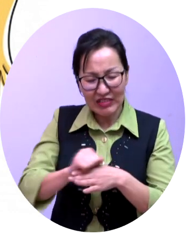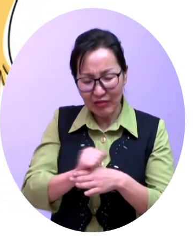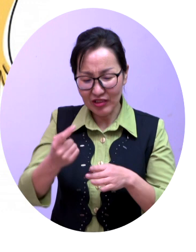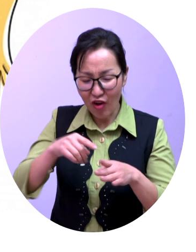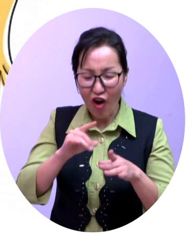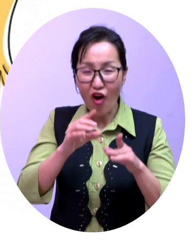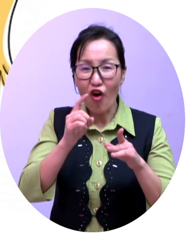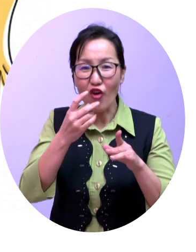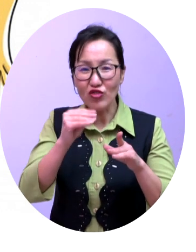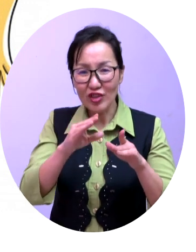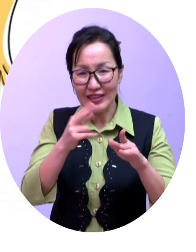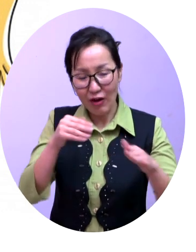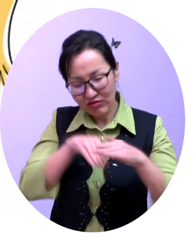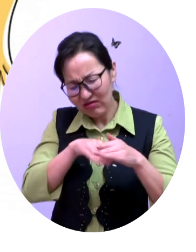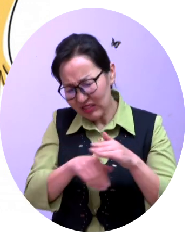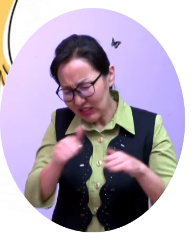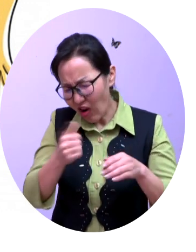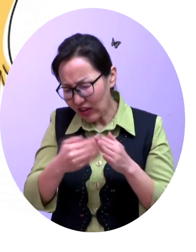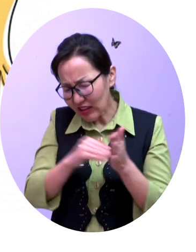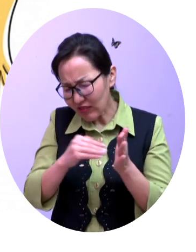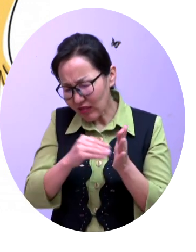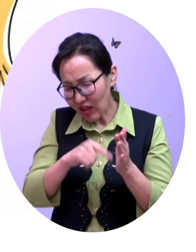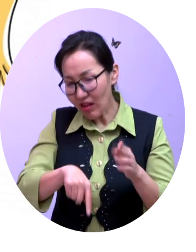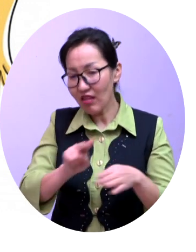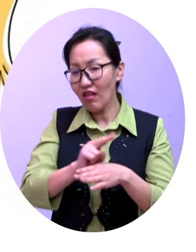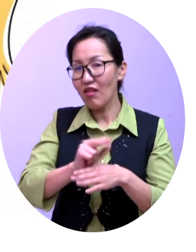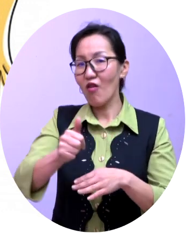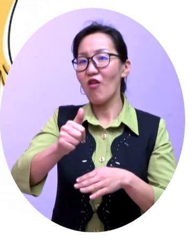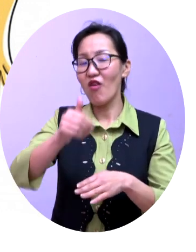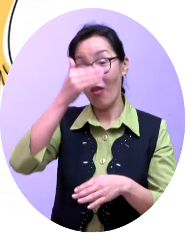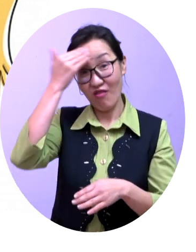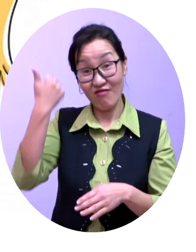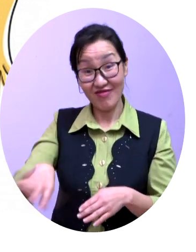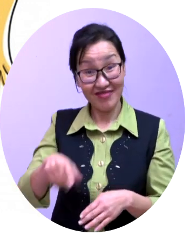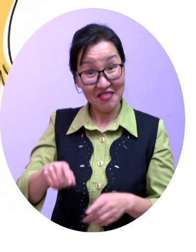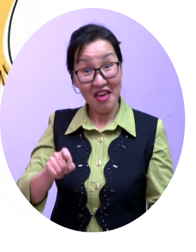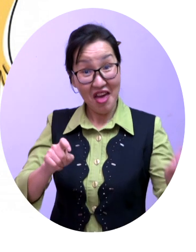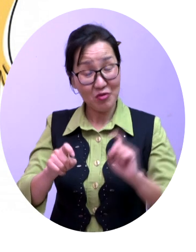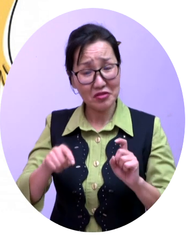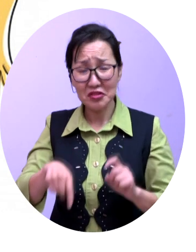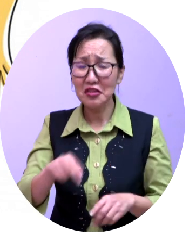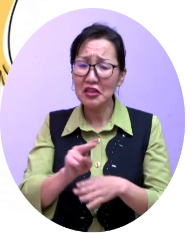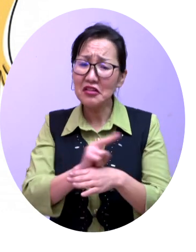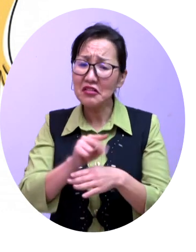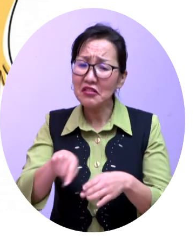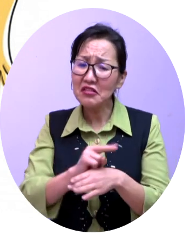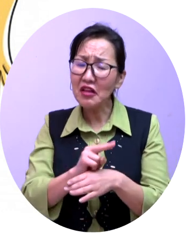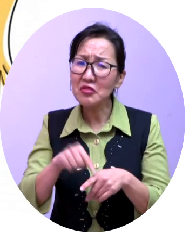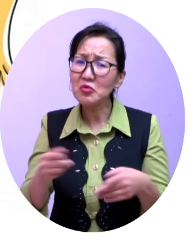хийж өөртөө дадал болгож гэж хариулсан байх юм. Тэгэхээр дадал гэж юу хэлдэг юм болоо